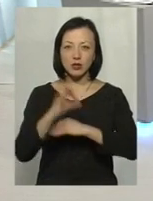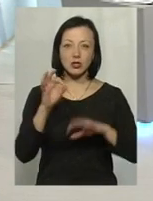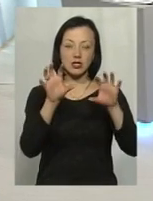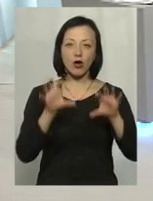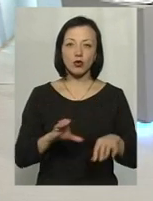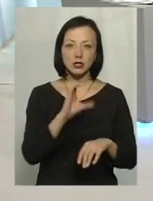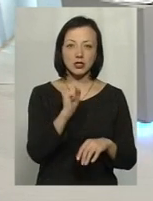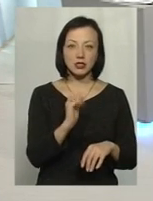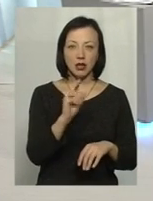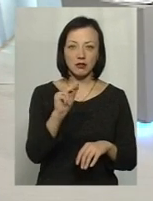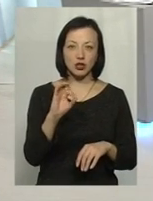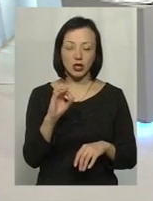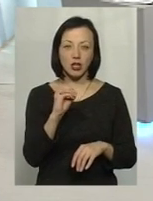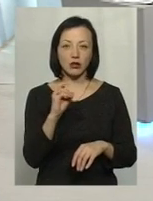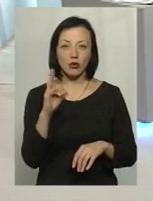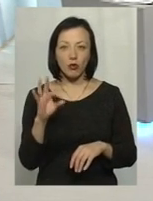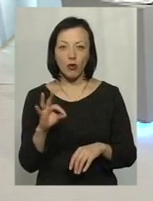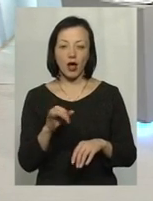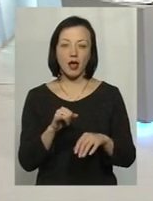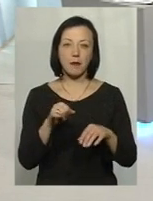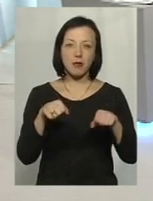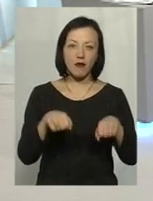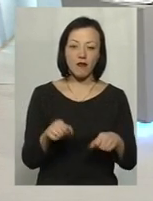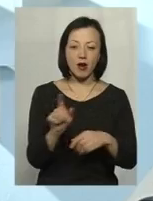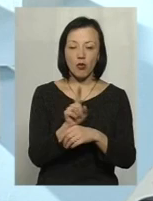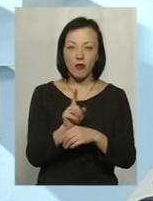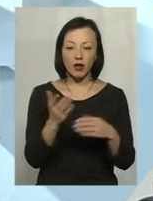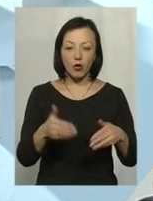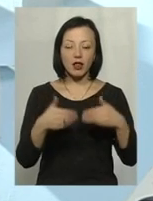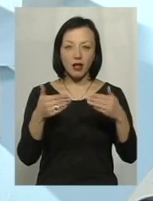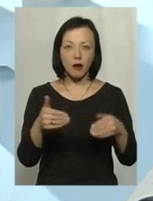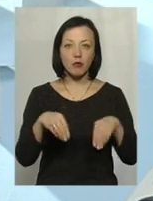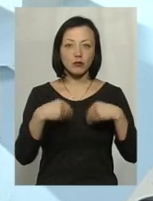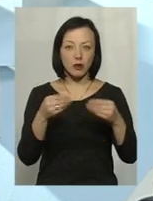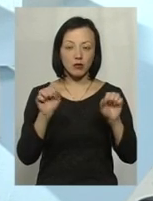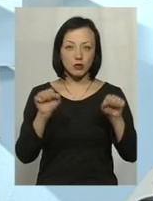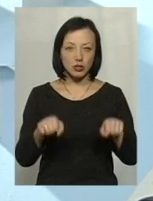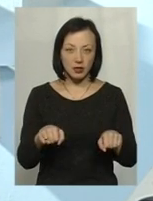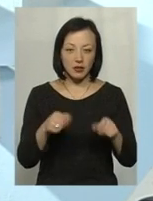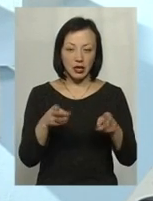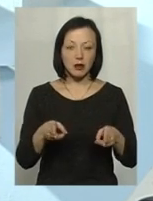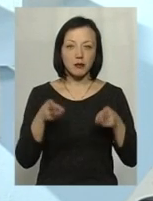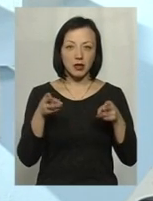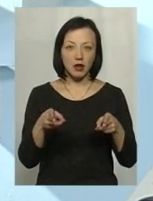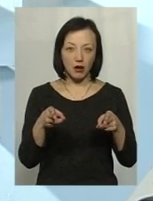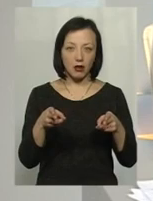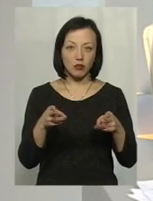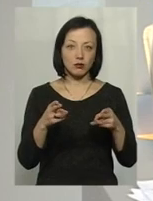Савченко, і нормативно-правове регулювання, на якомусь етапі дали можливість кримінальному